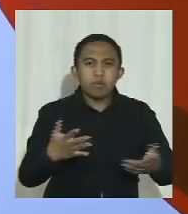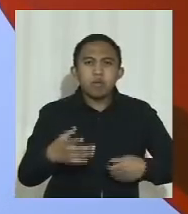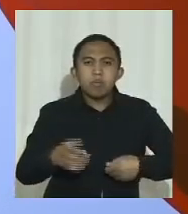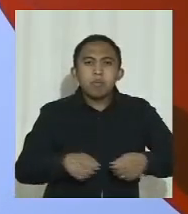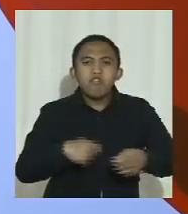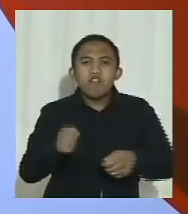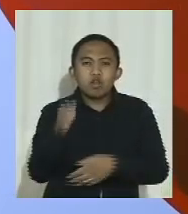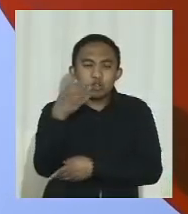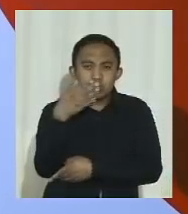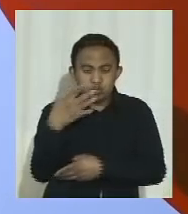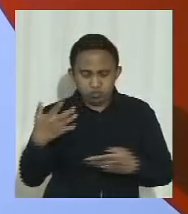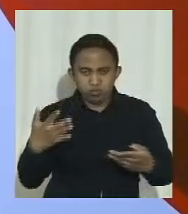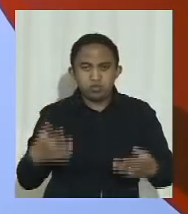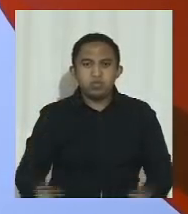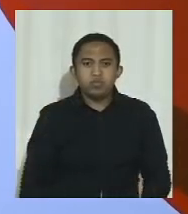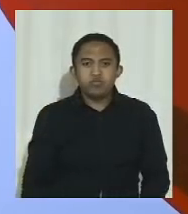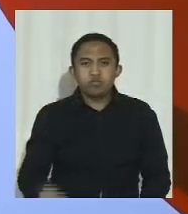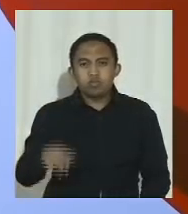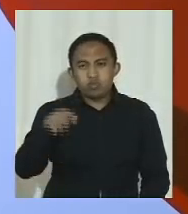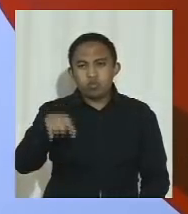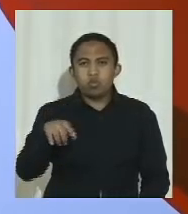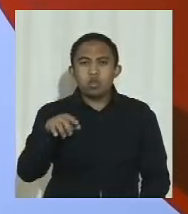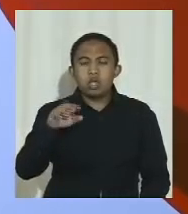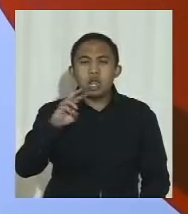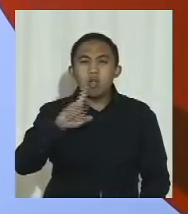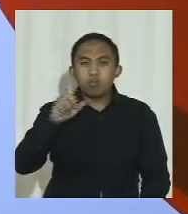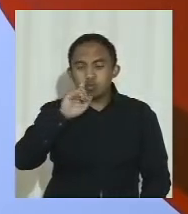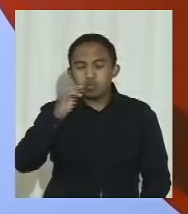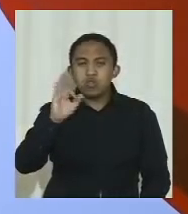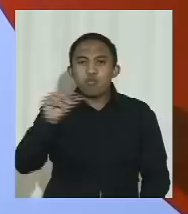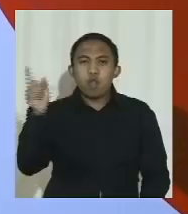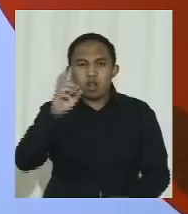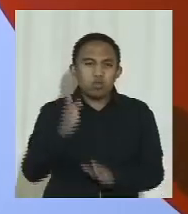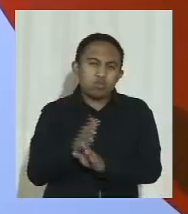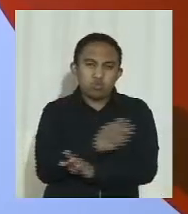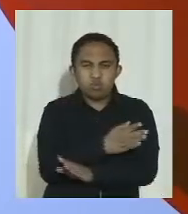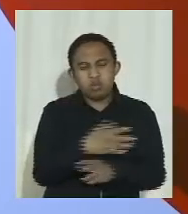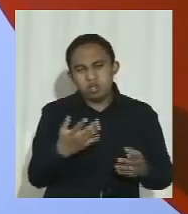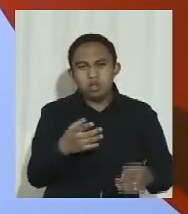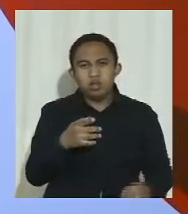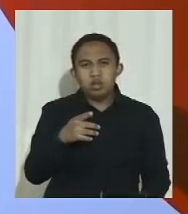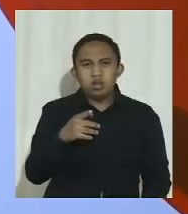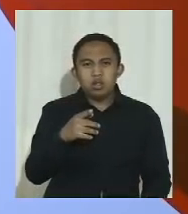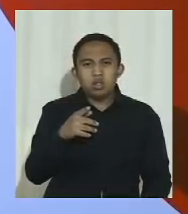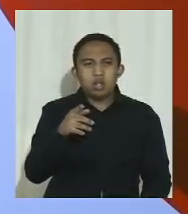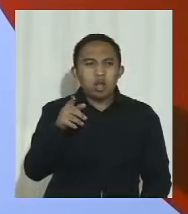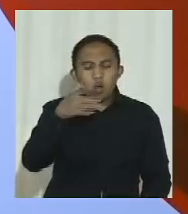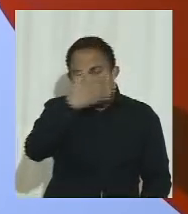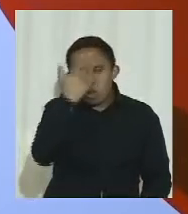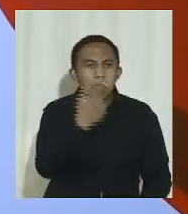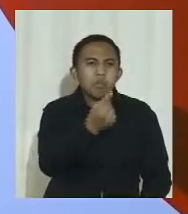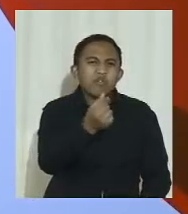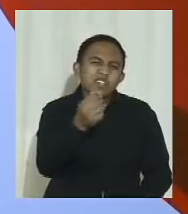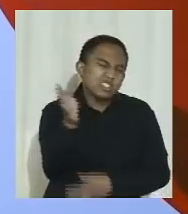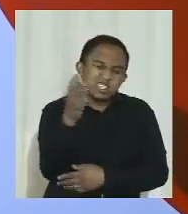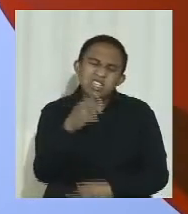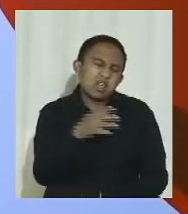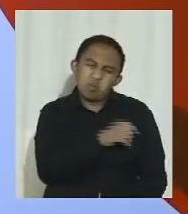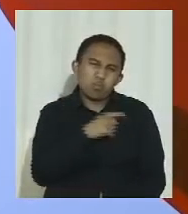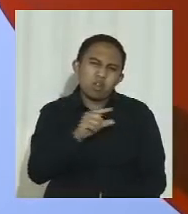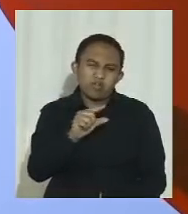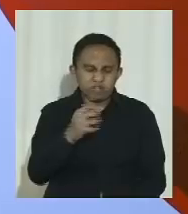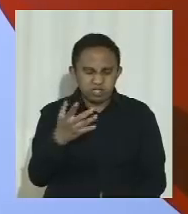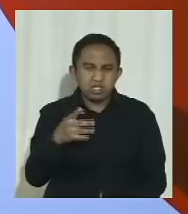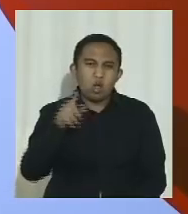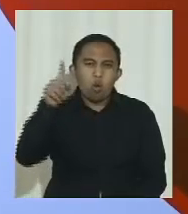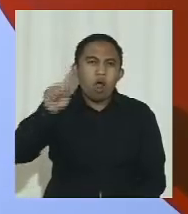Amin'izao 50 andro mialohan'ny 26 jona izao dia mbola vitsy ireo mpividy saina hoy ireo mpivarotra teny Analakely sy ny